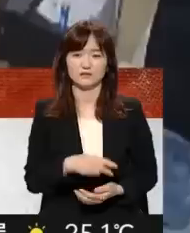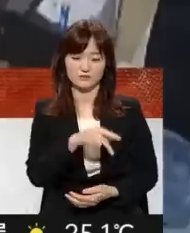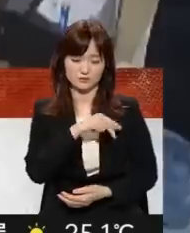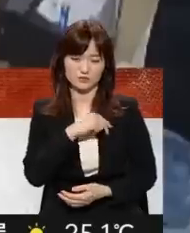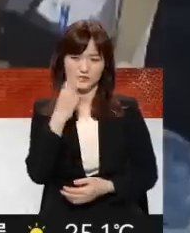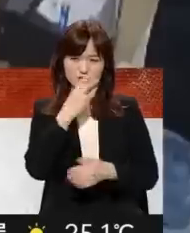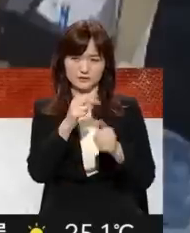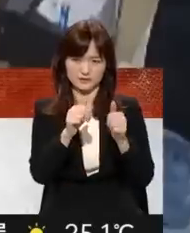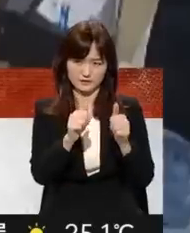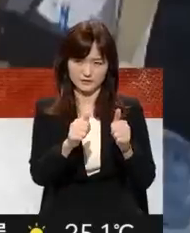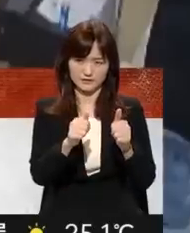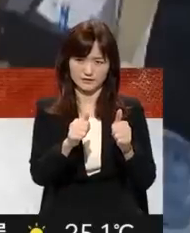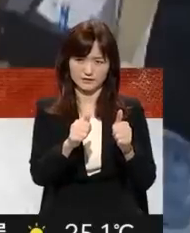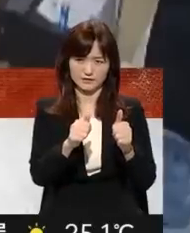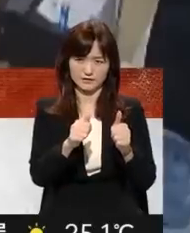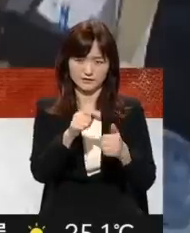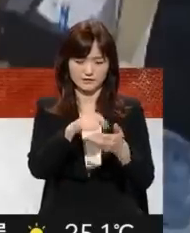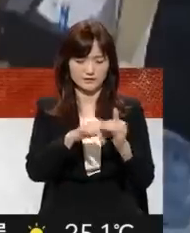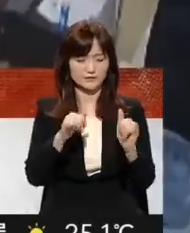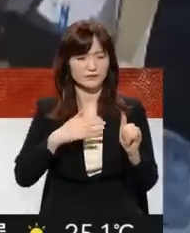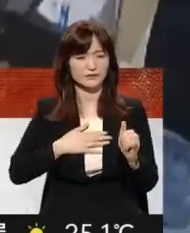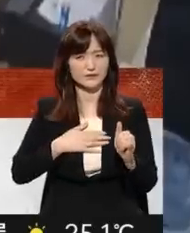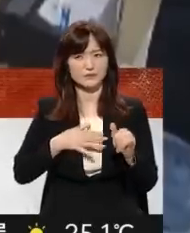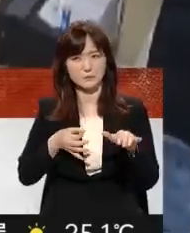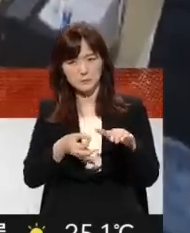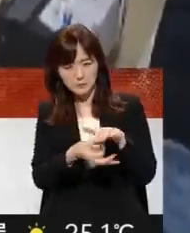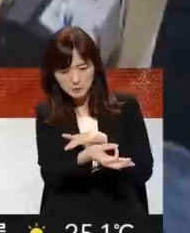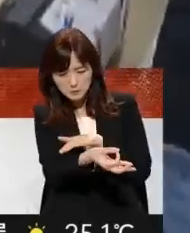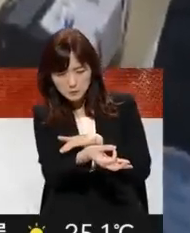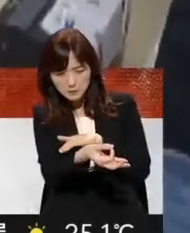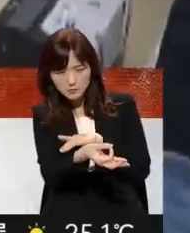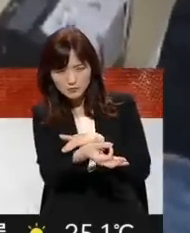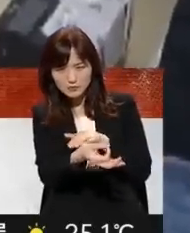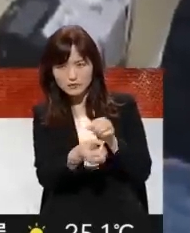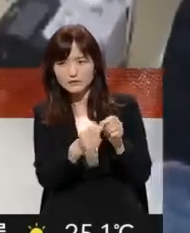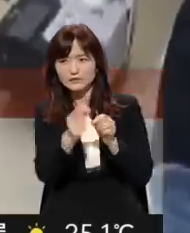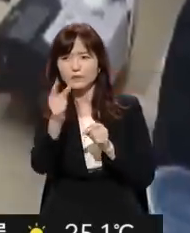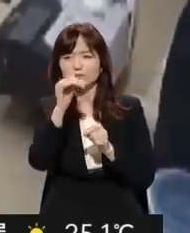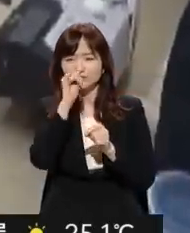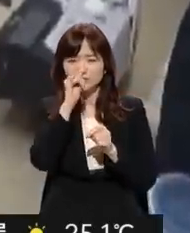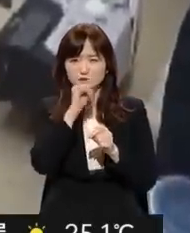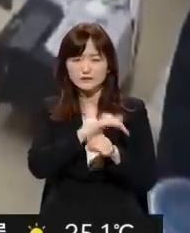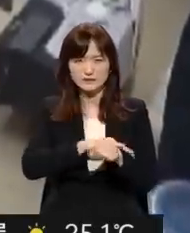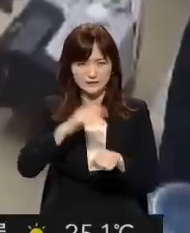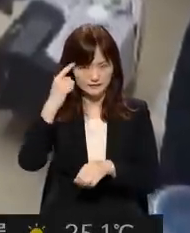국회의원 검사 기자 내 돈 안 먹은 X가 없어 생각 잘해라.